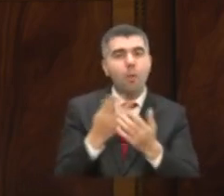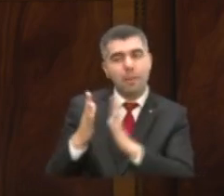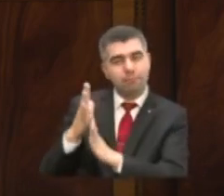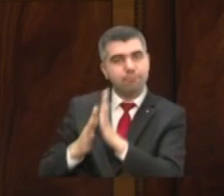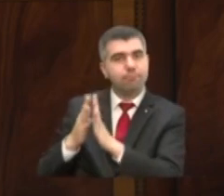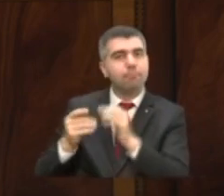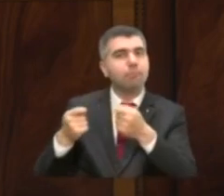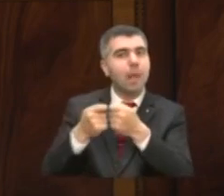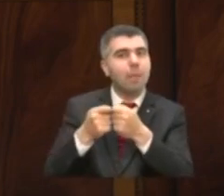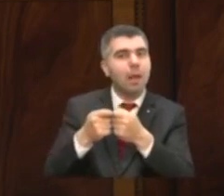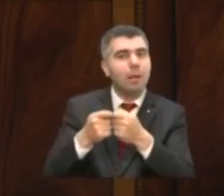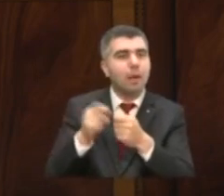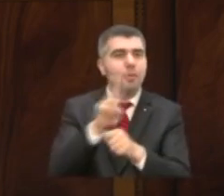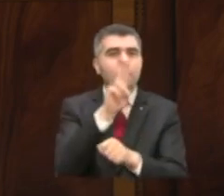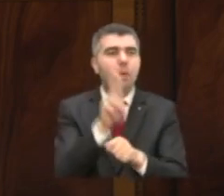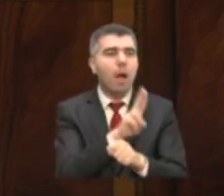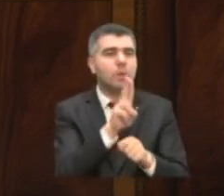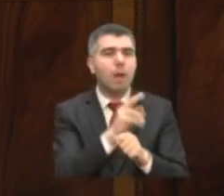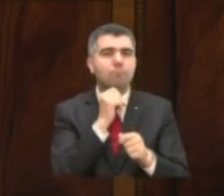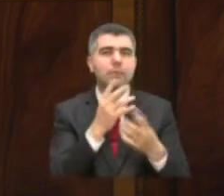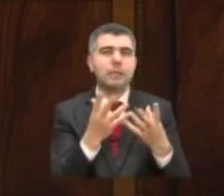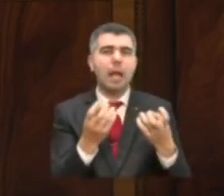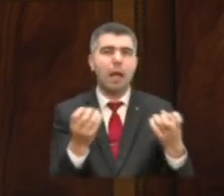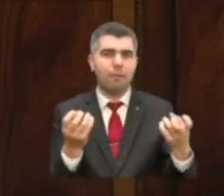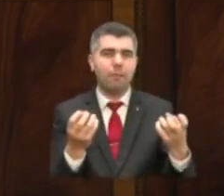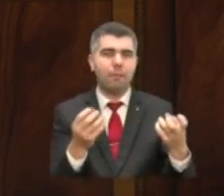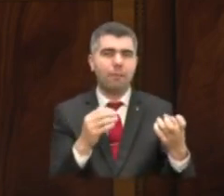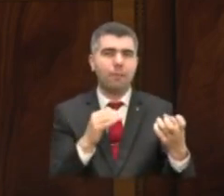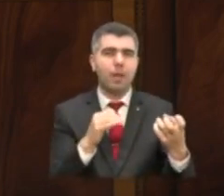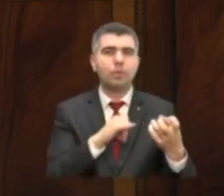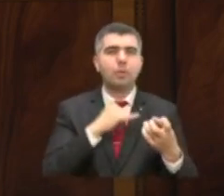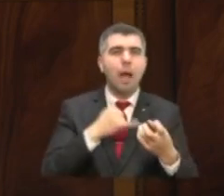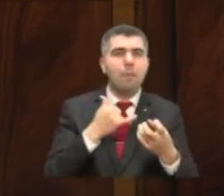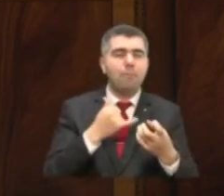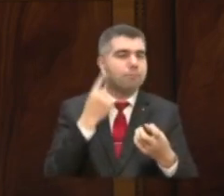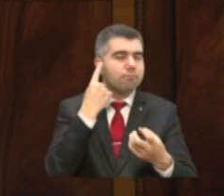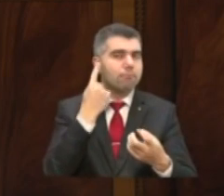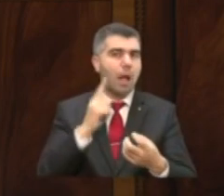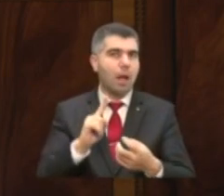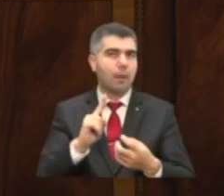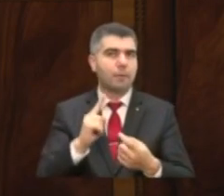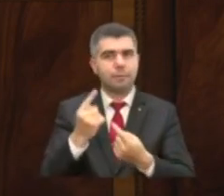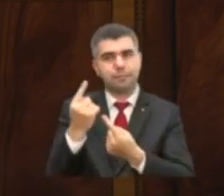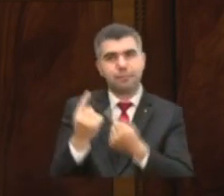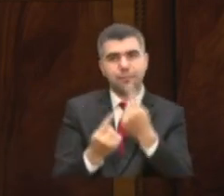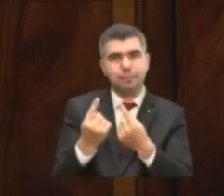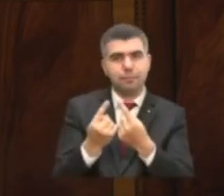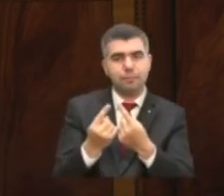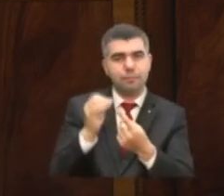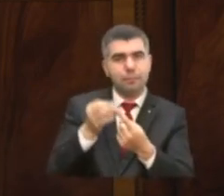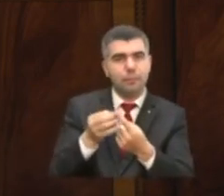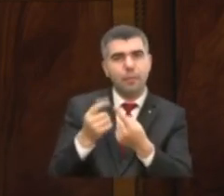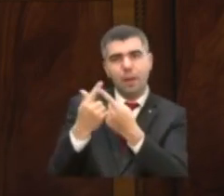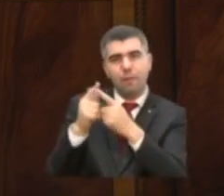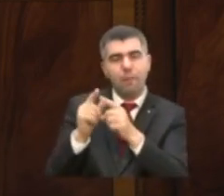اللي كيعيشوها وكيعرفوها الشباب المغربي، ولكن هذا لا يمنع السيد رئيس الحكومة من أننا نتقاسم مع بعضنا البعض بعض